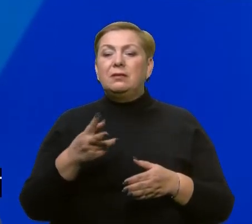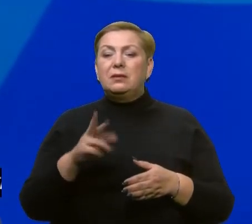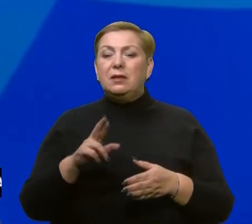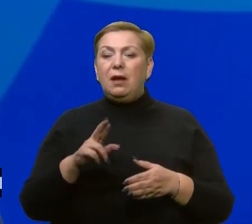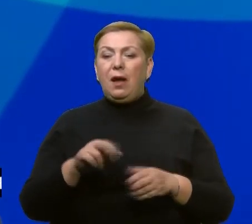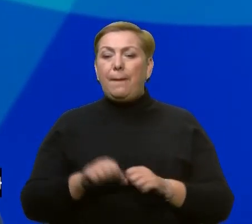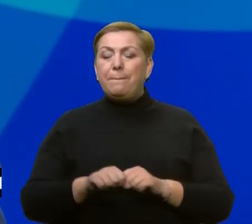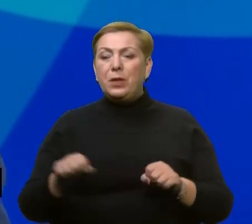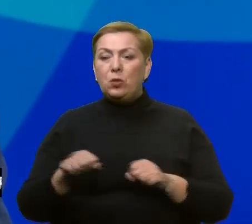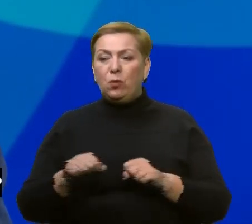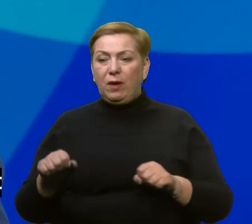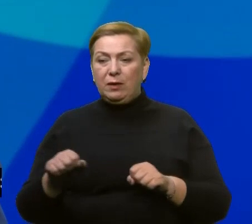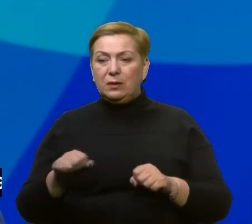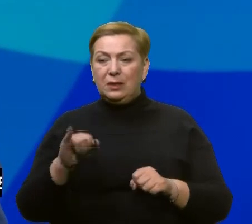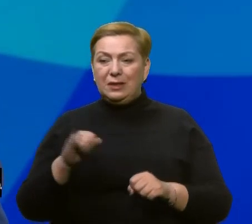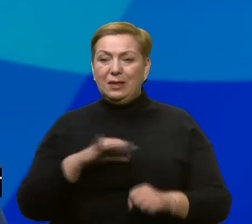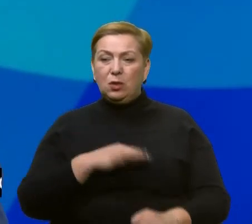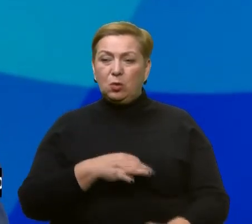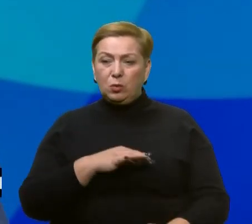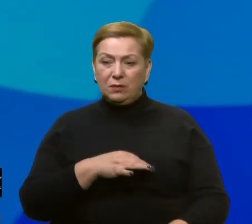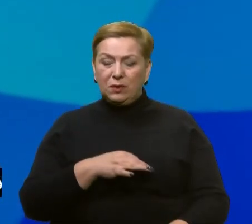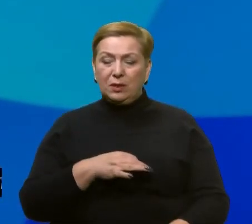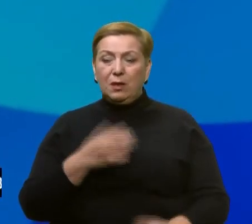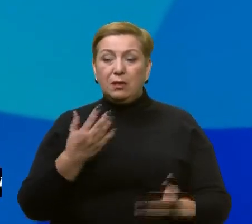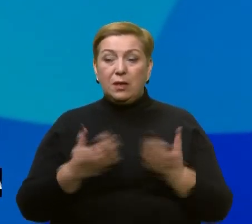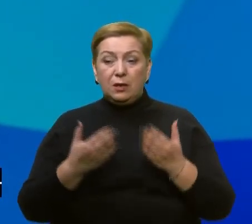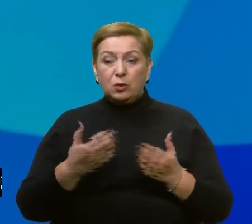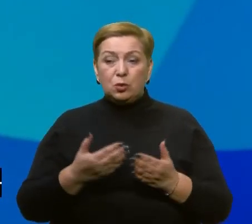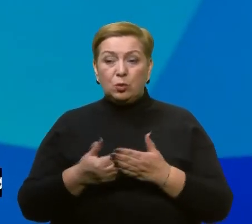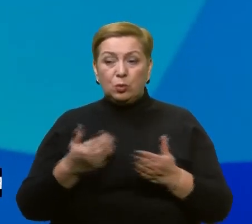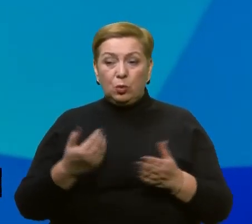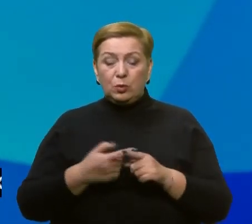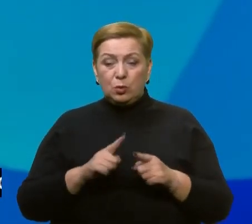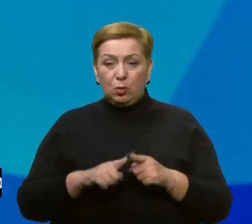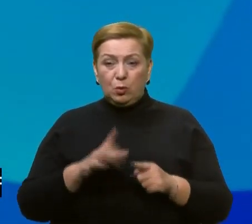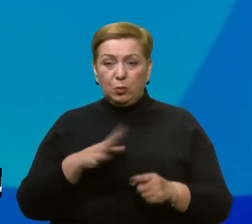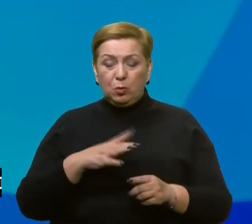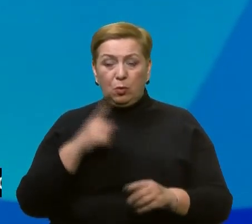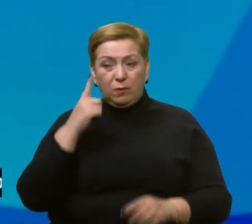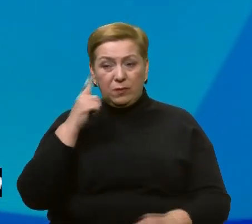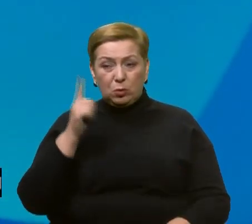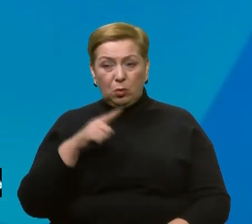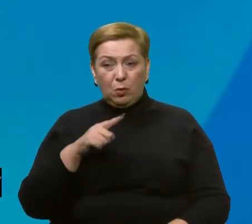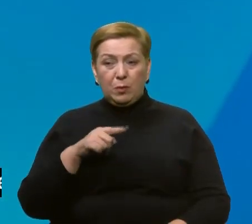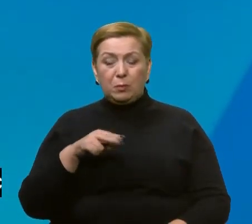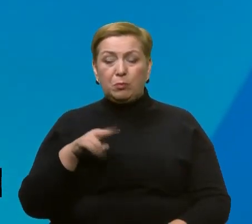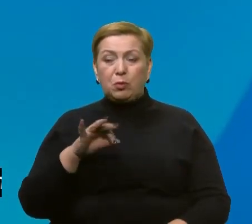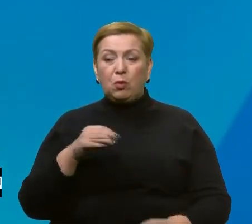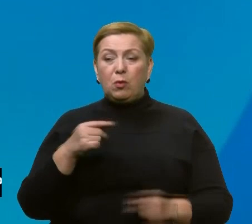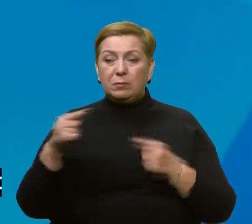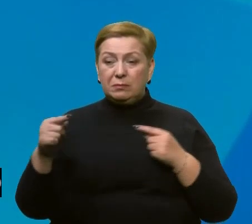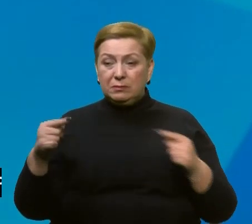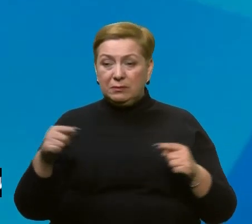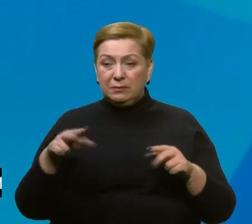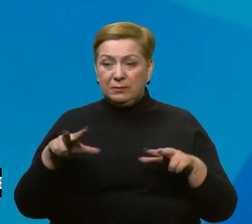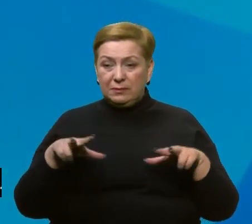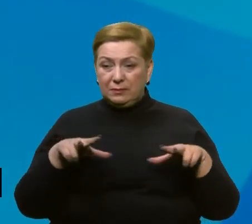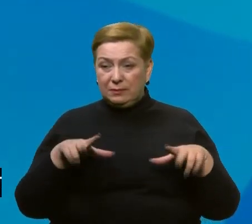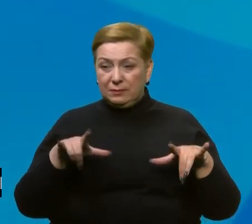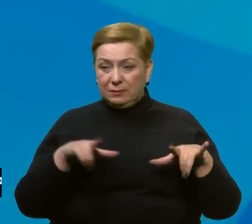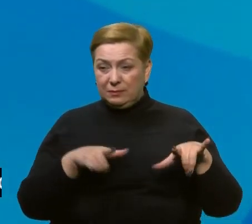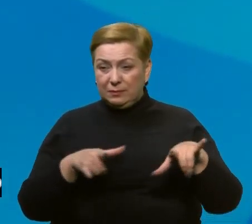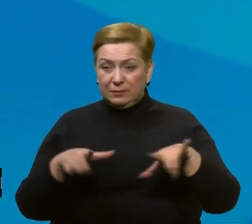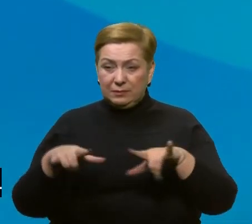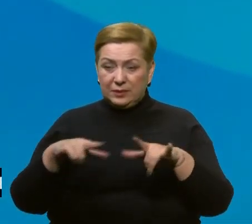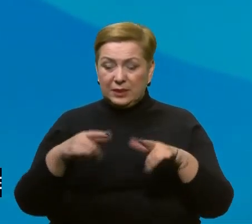до цього було відомо лише про катер камікадзе, то тепер і про варіант морського дрона для дистанційного мінування